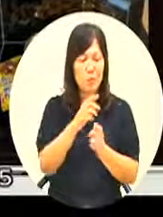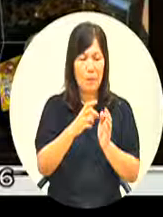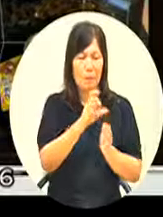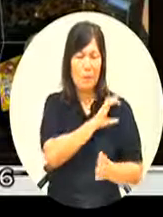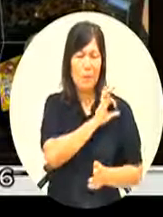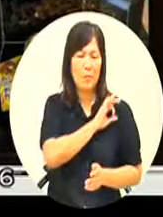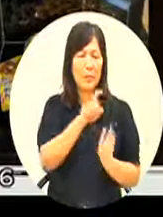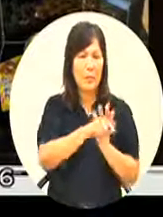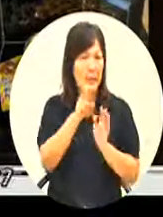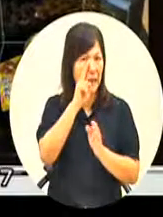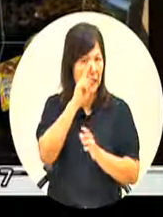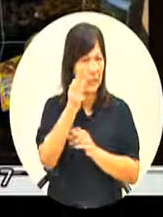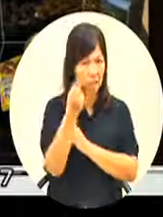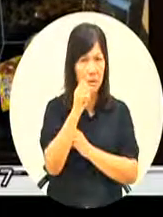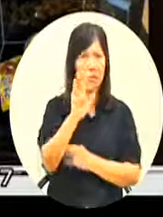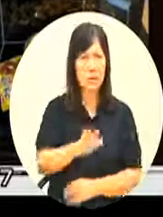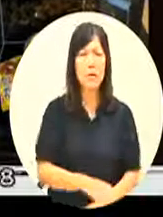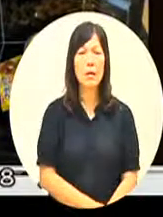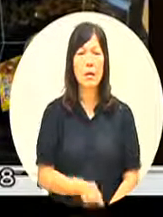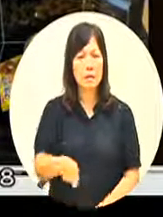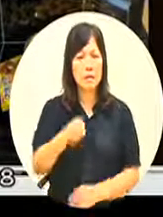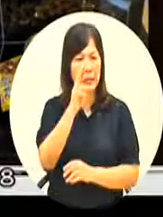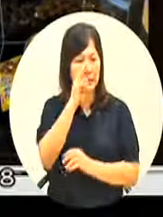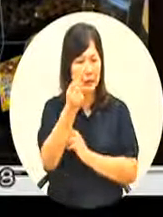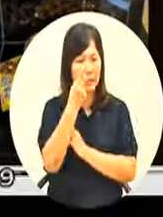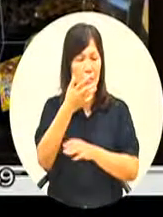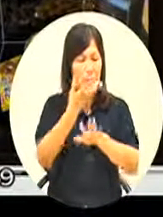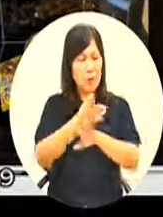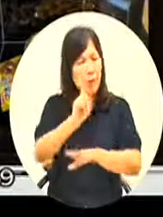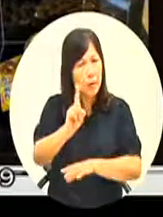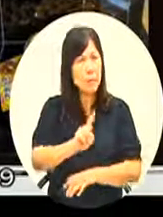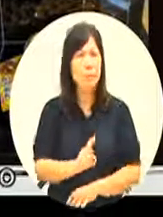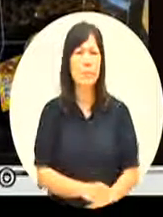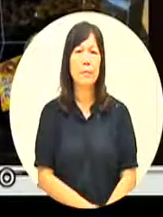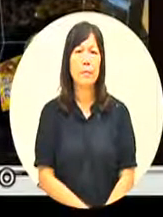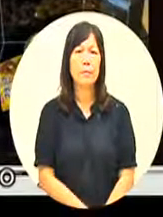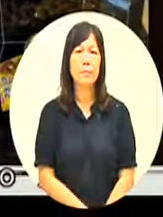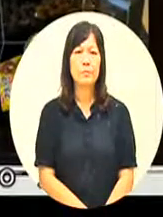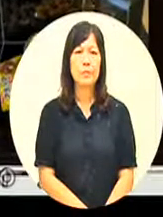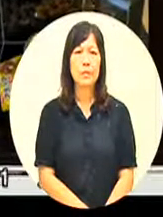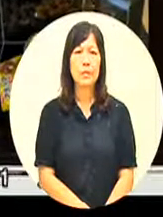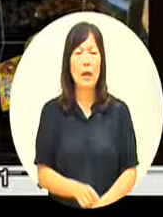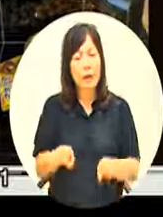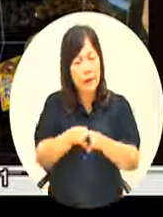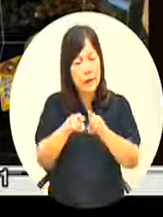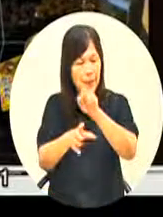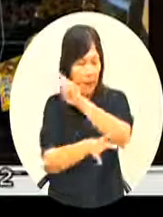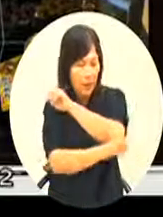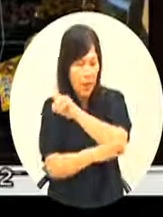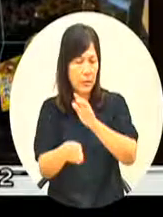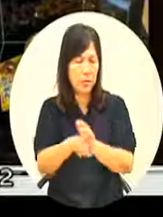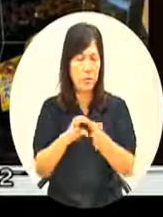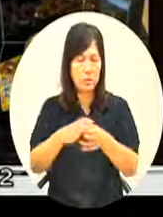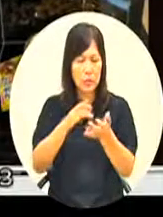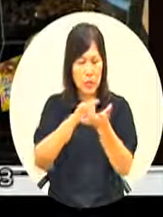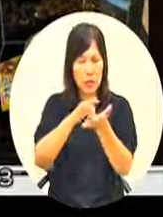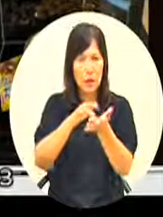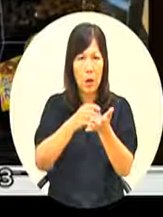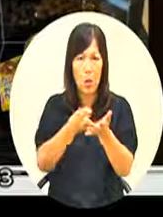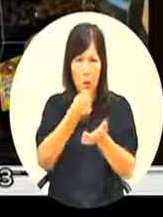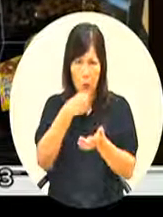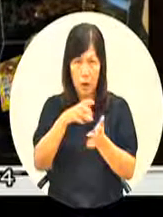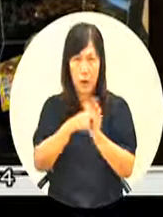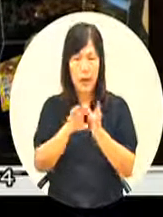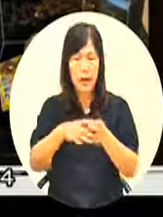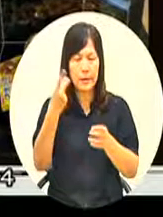好，那这个巧克力里面会放什么？巧克力基本上都放摇头丸或者是